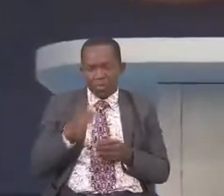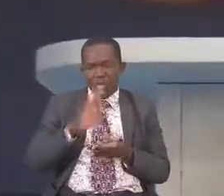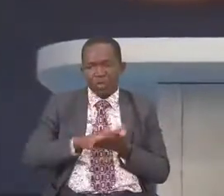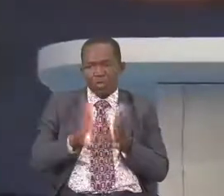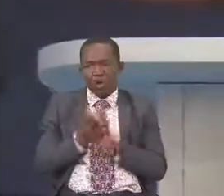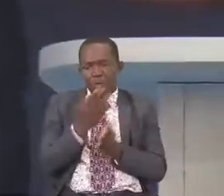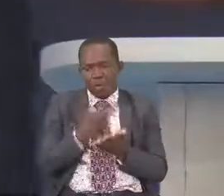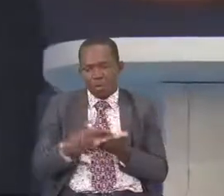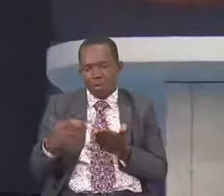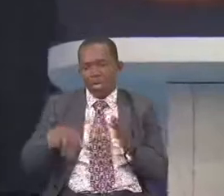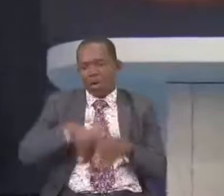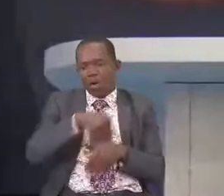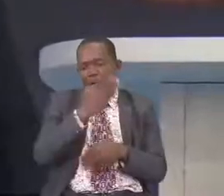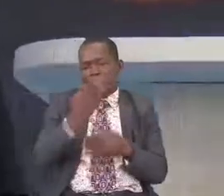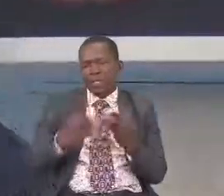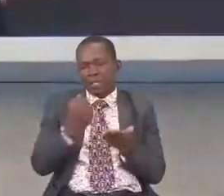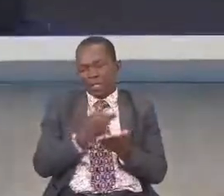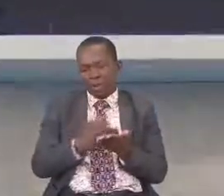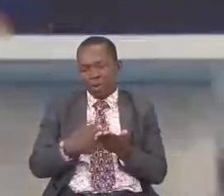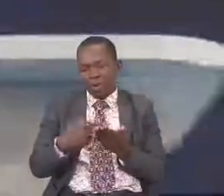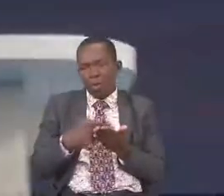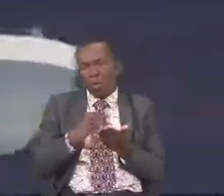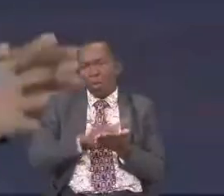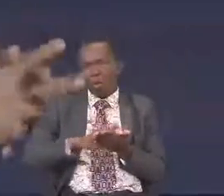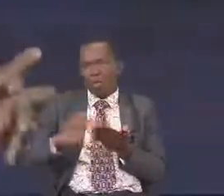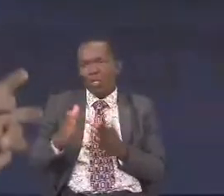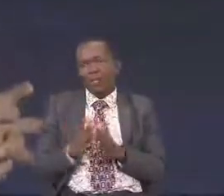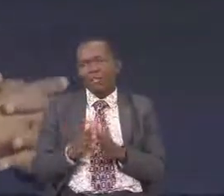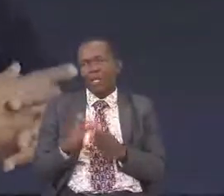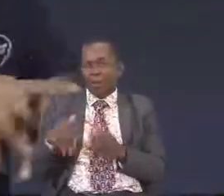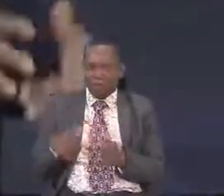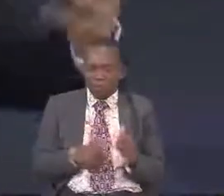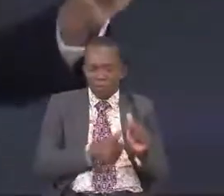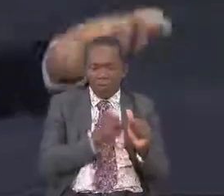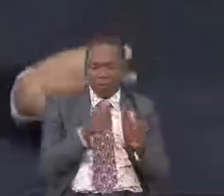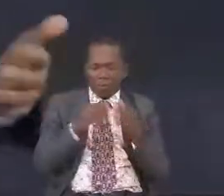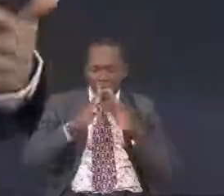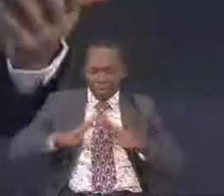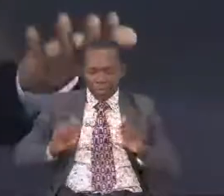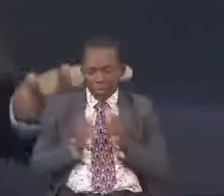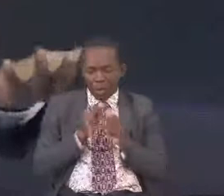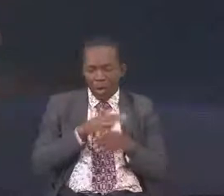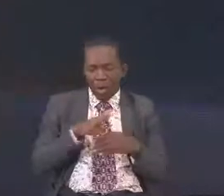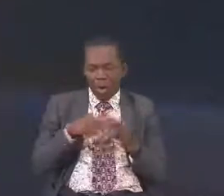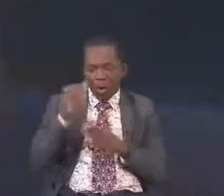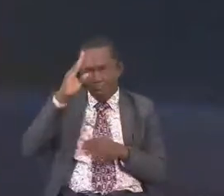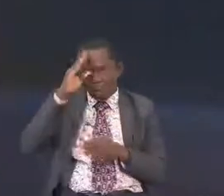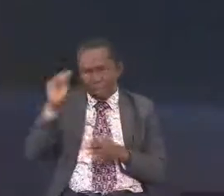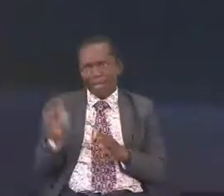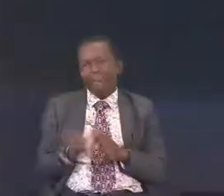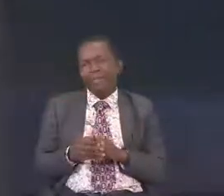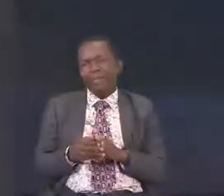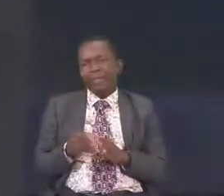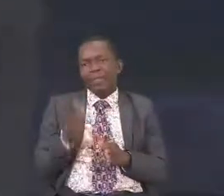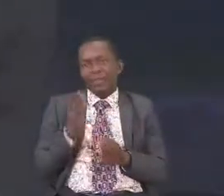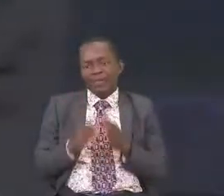entièrement saint. Parce qu'il dit, recherchez la paix avec tous. Et alors, ton expérience, si tu sais